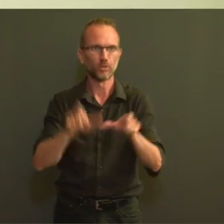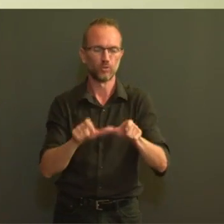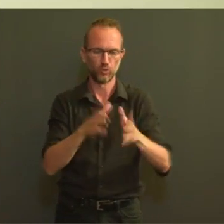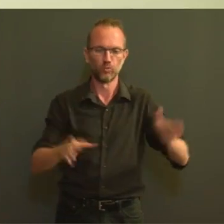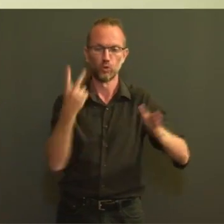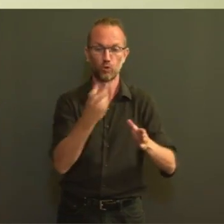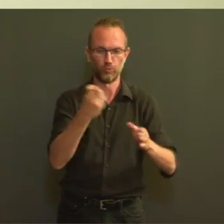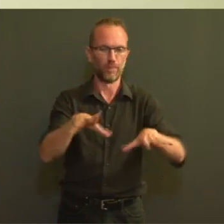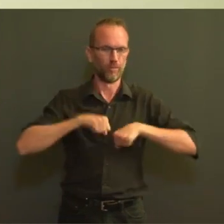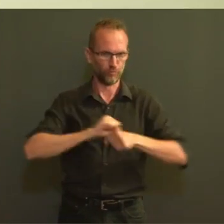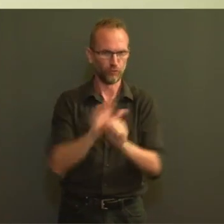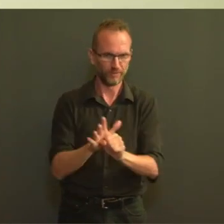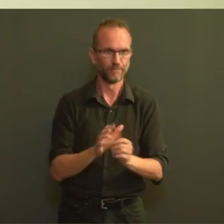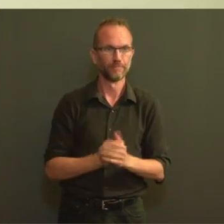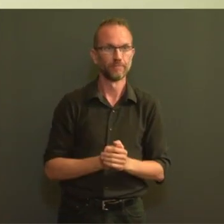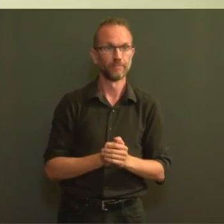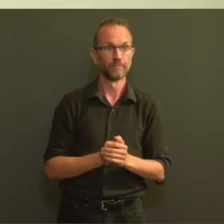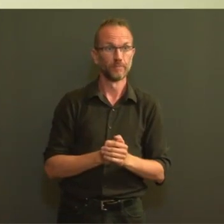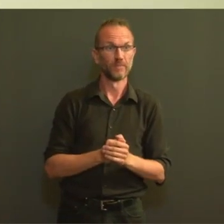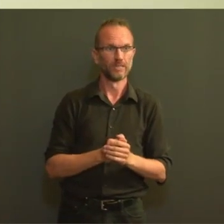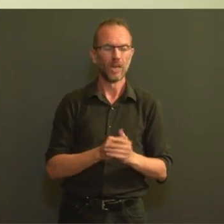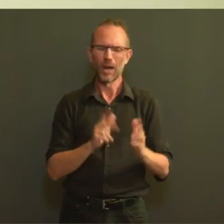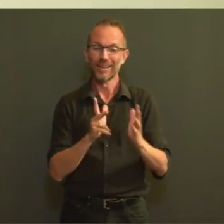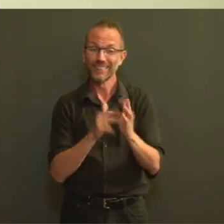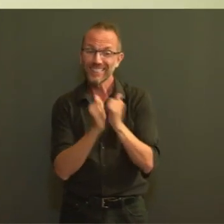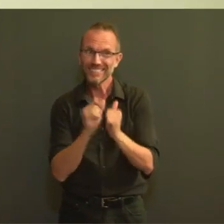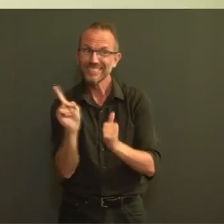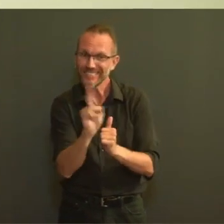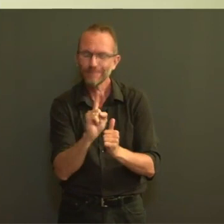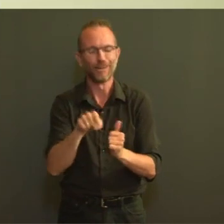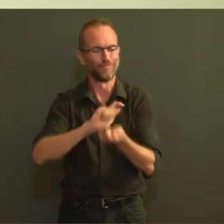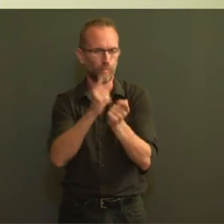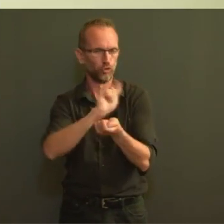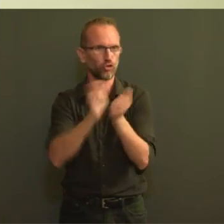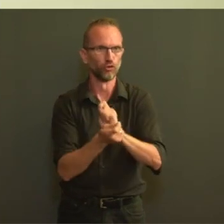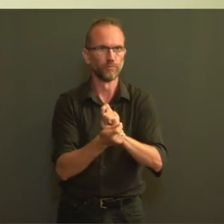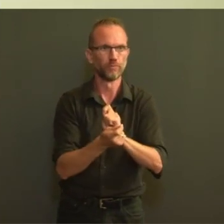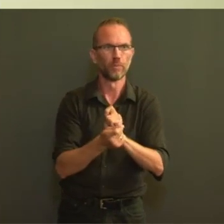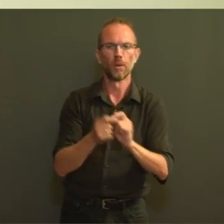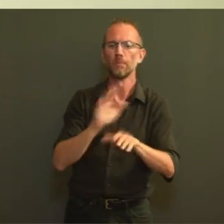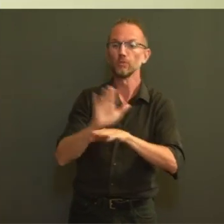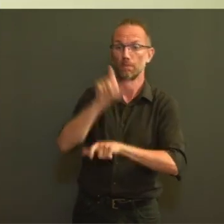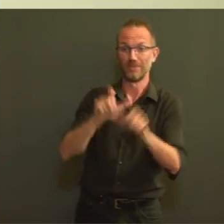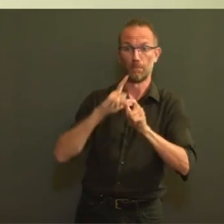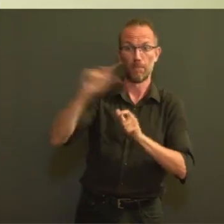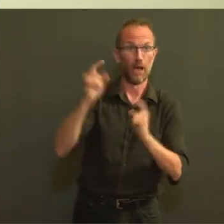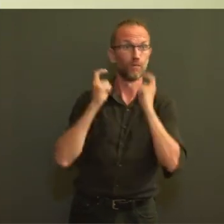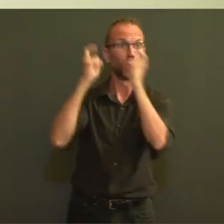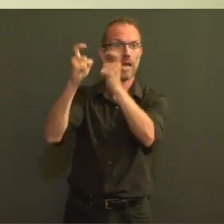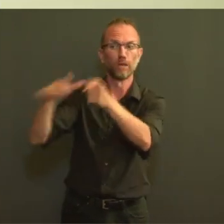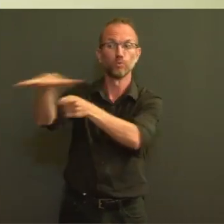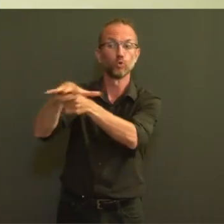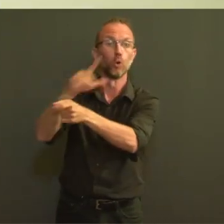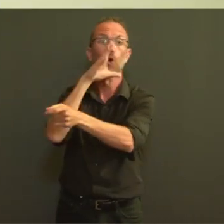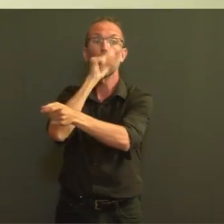Les indications seront alors modifiées et dans cette phase, par exemple, les voyageurs revenant du zone orange ne seront plus testés.